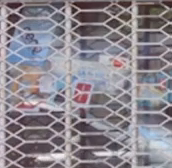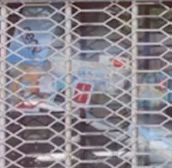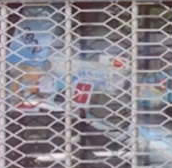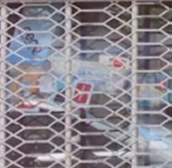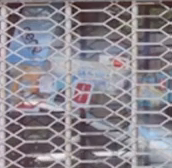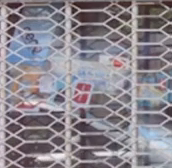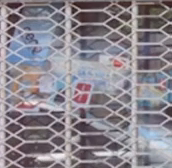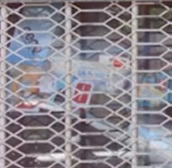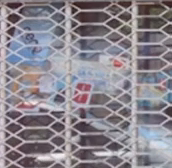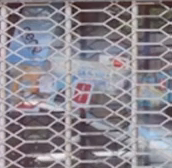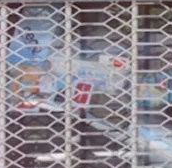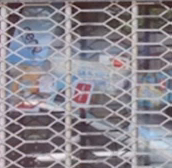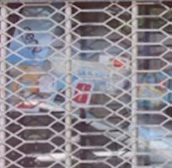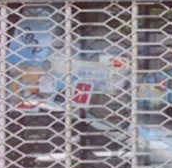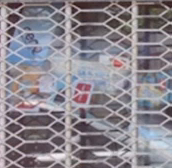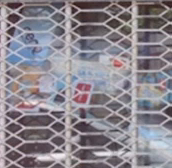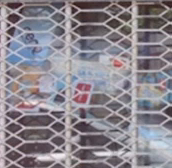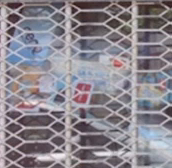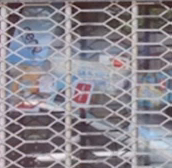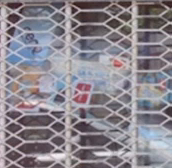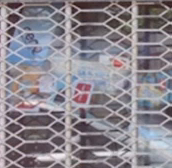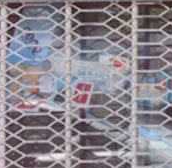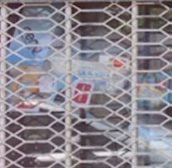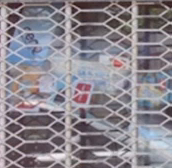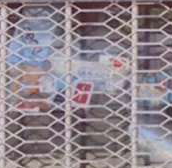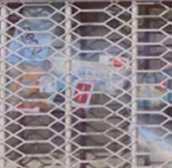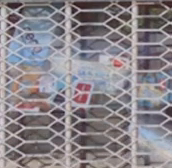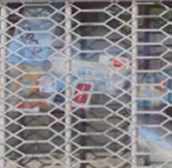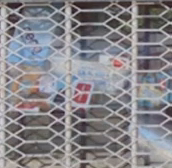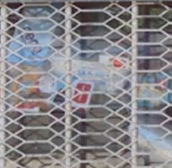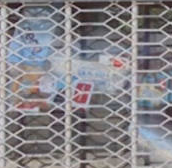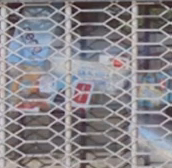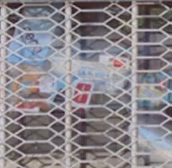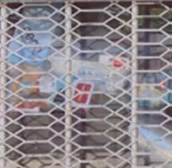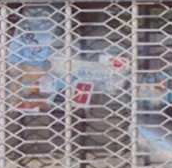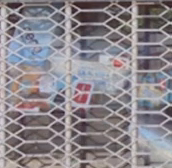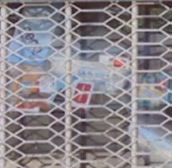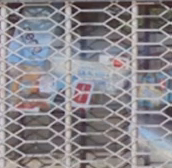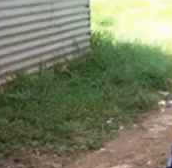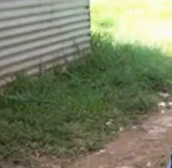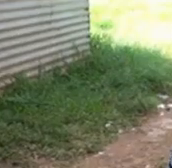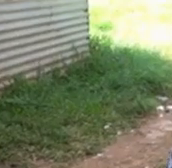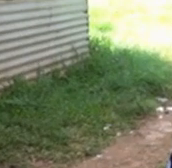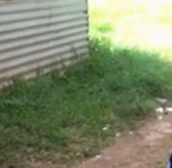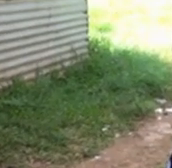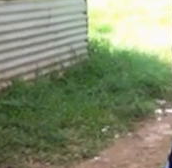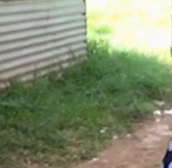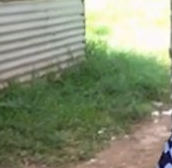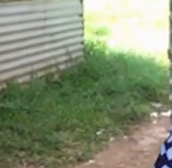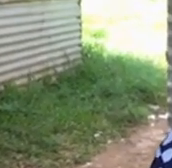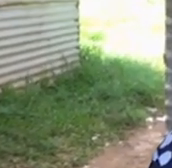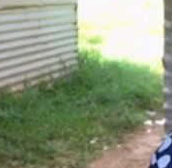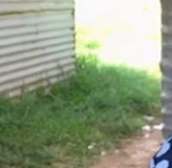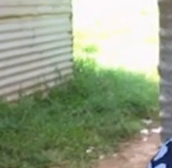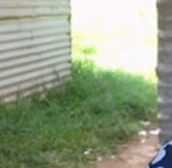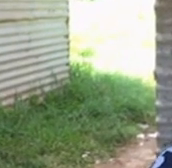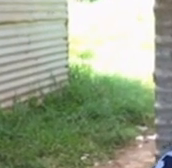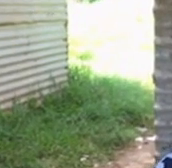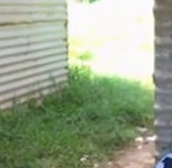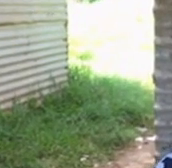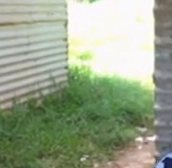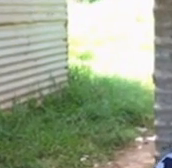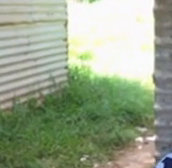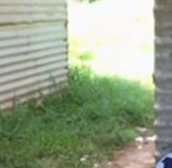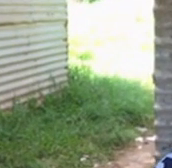शर्मा है। बिहार में रेडियो फीजी 2 हमेशा सुनता हूँ, जो रेडियो फीजी 2 देश का धड़कन। मेरा नाम चंद्रा है, मैं रकेती से